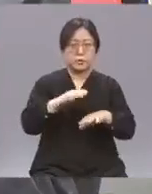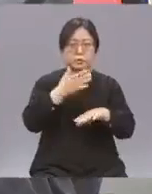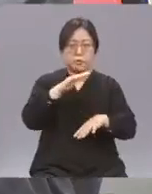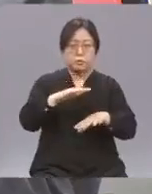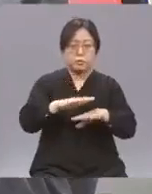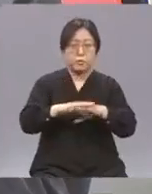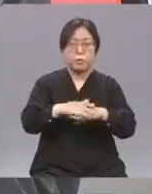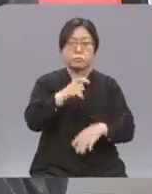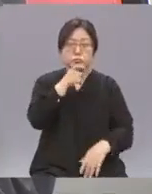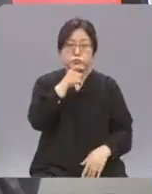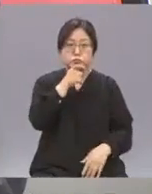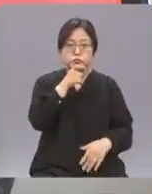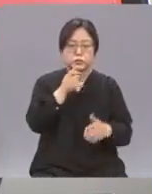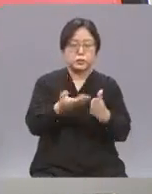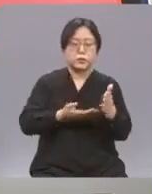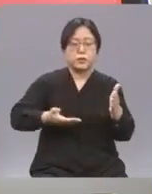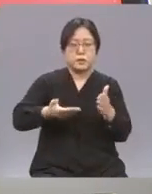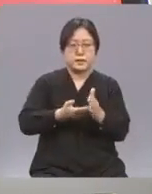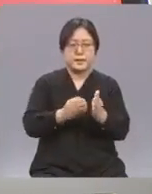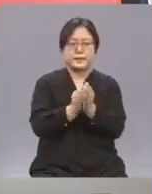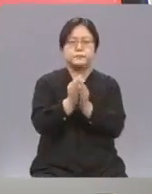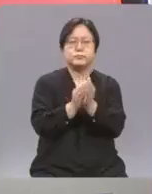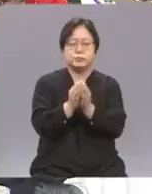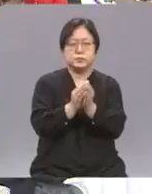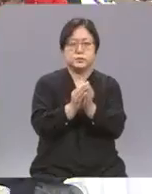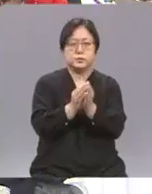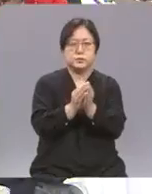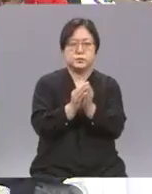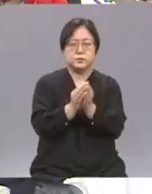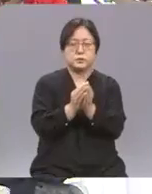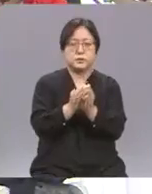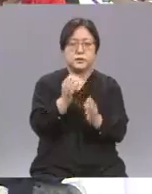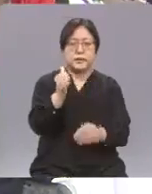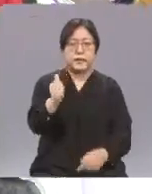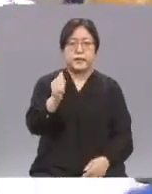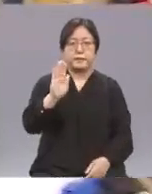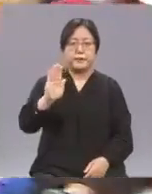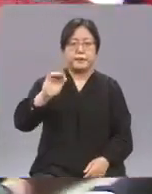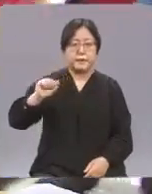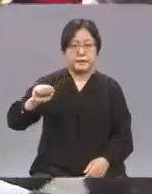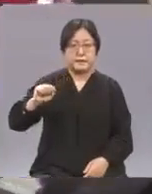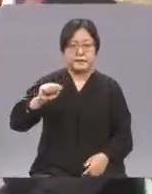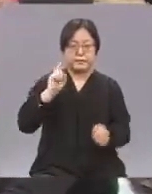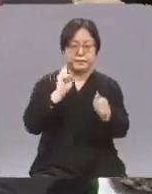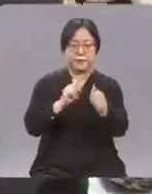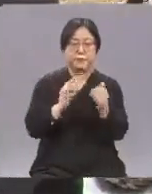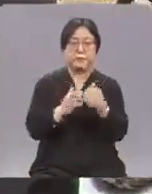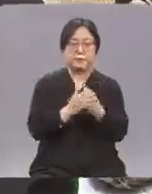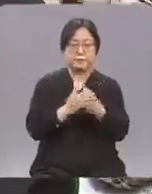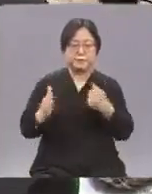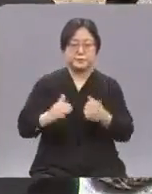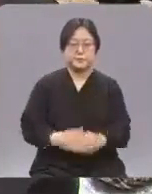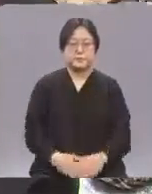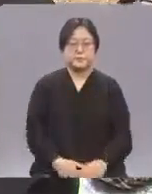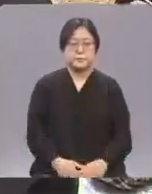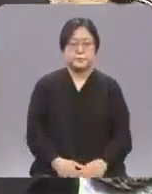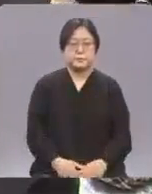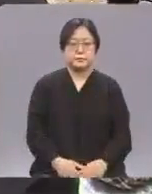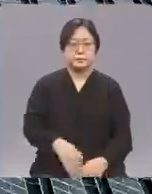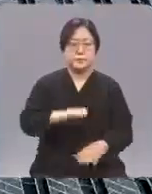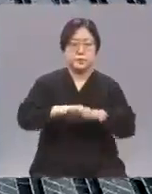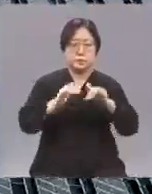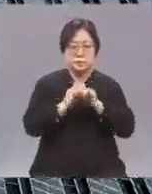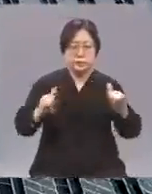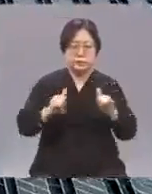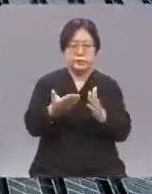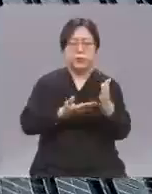쓰는 해창만 담수호에서 세제의 주 원료인 계면활성제, ABS 성분이 검출됐기 때문입니다.